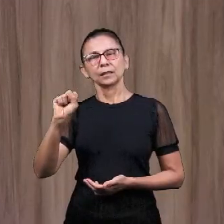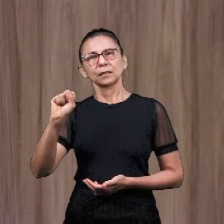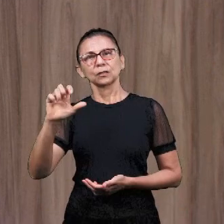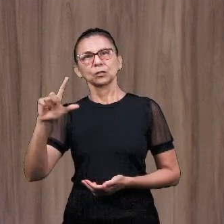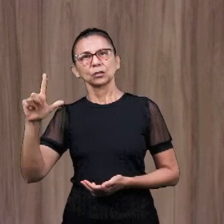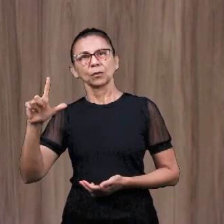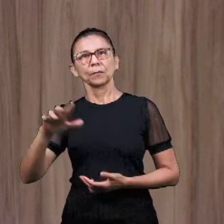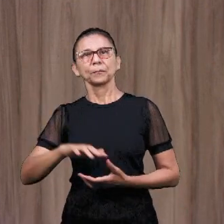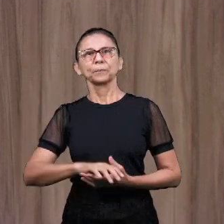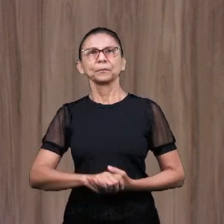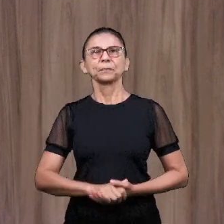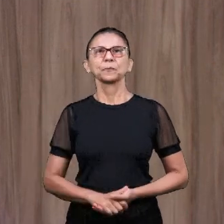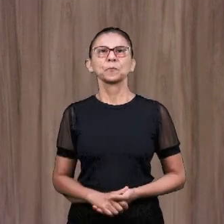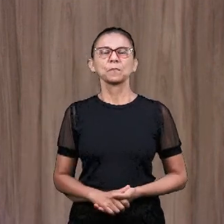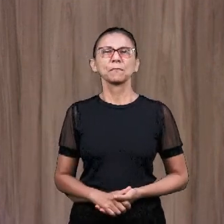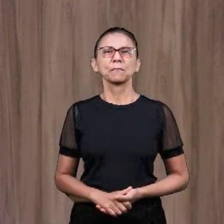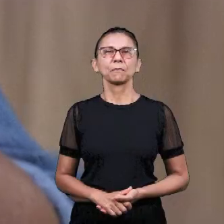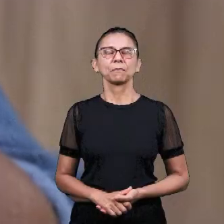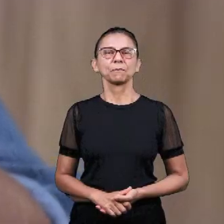faire.